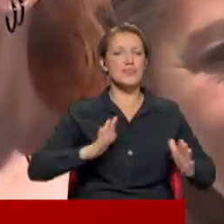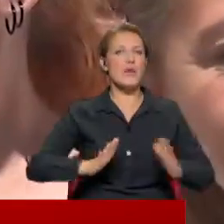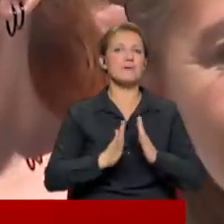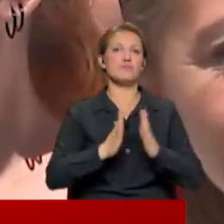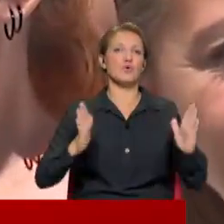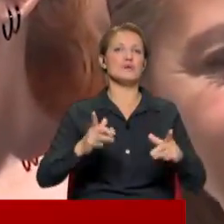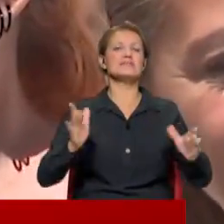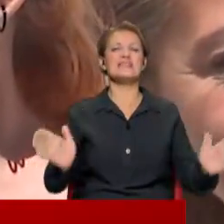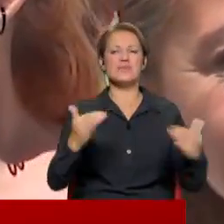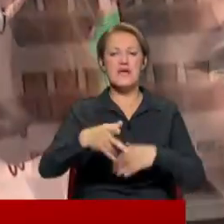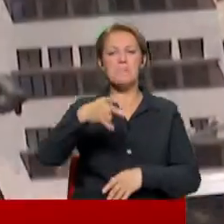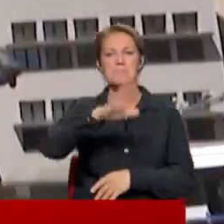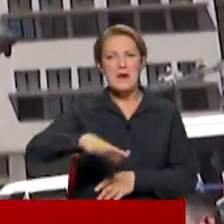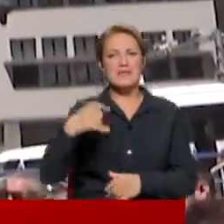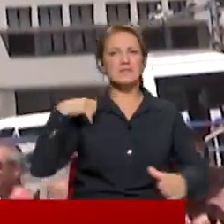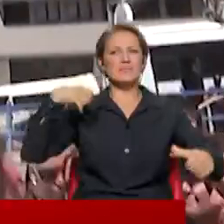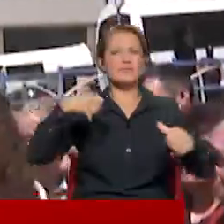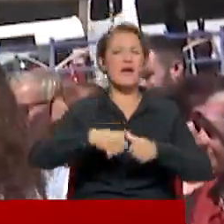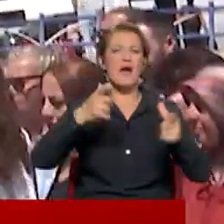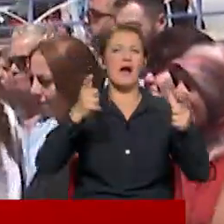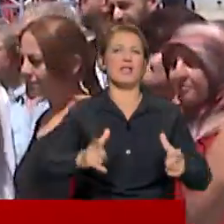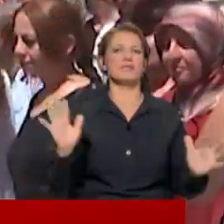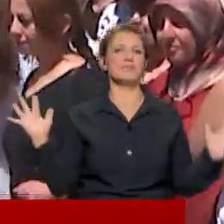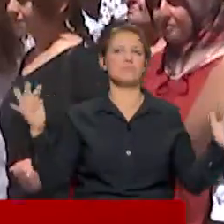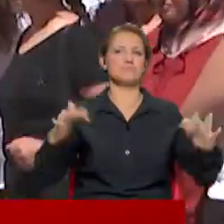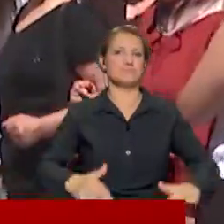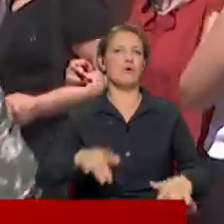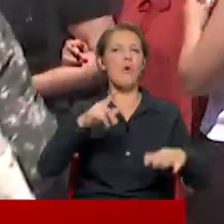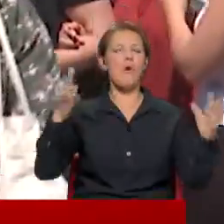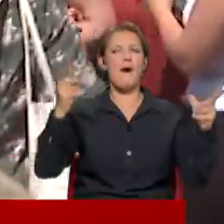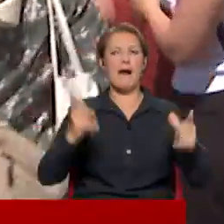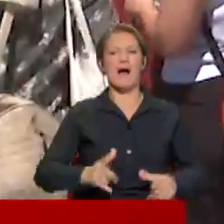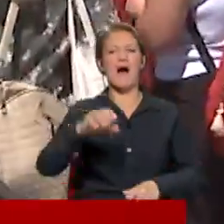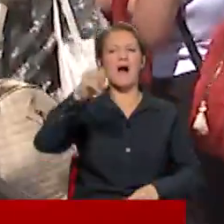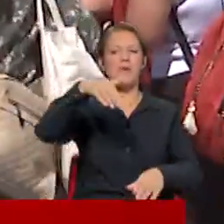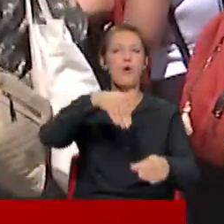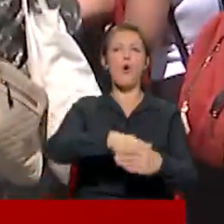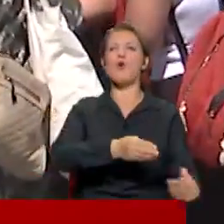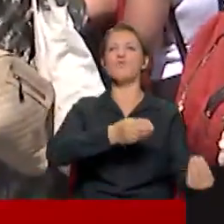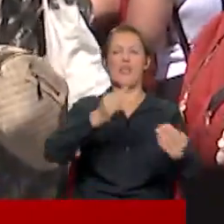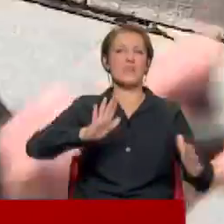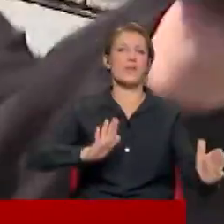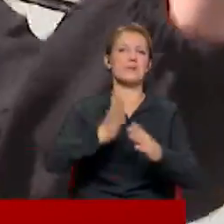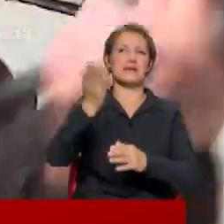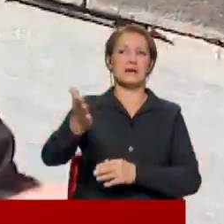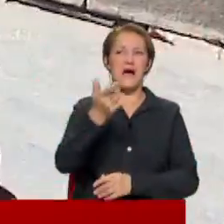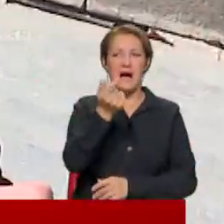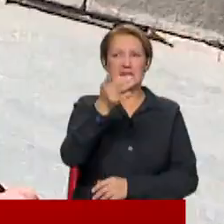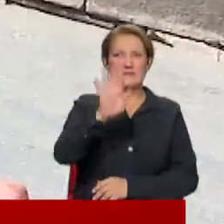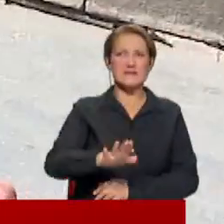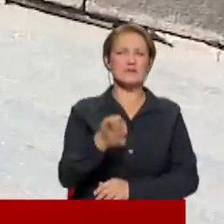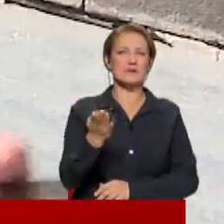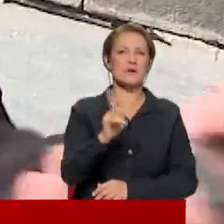büyük. Sendikalar, partiler bir kez daha alanlara indi. O alanda AK Parti'ye oy verenler de tepkiliydi. Asgari